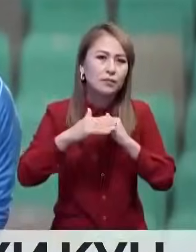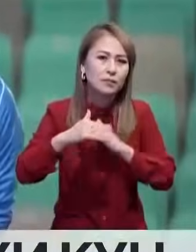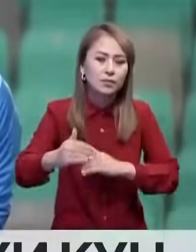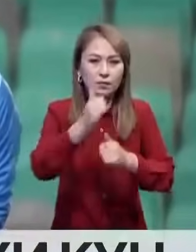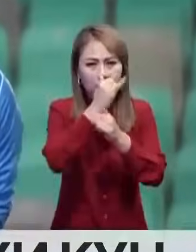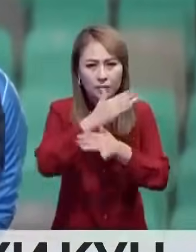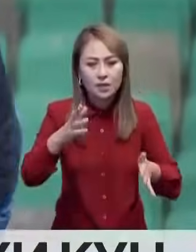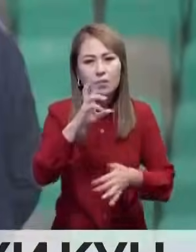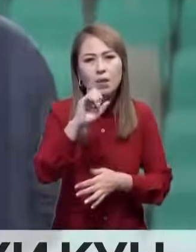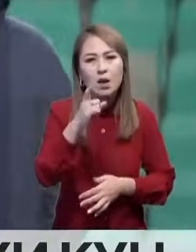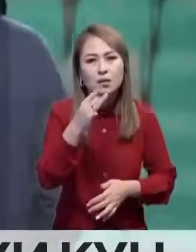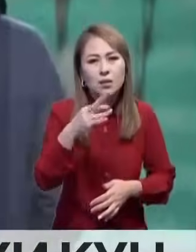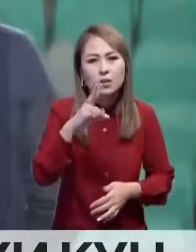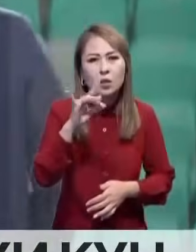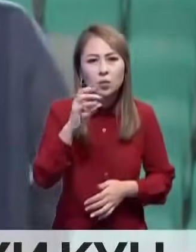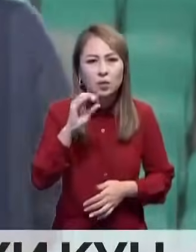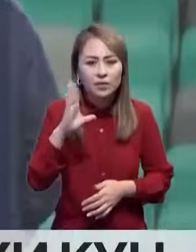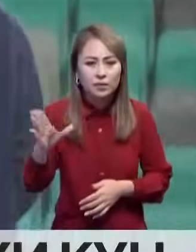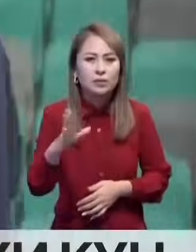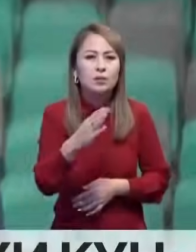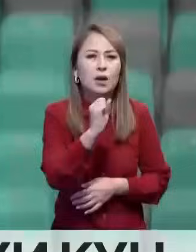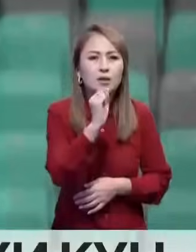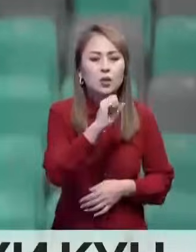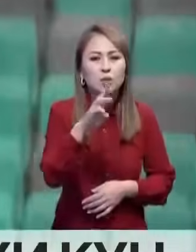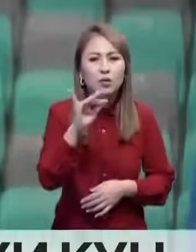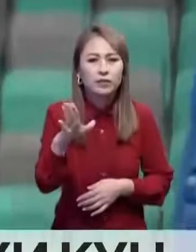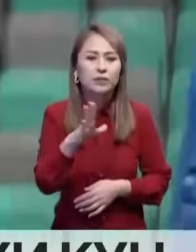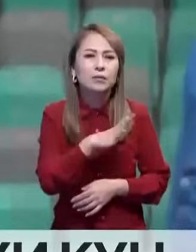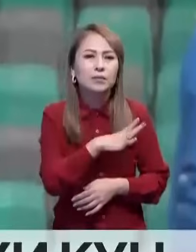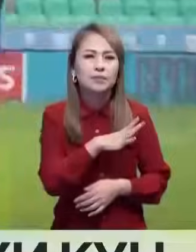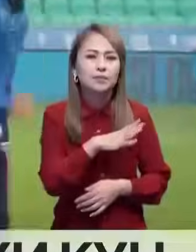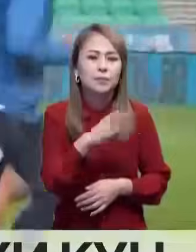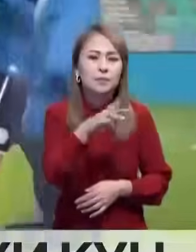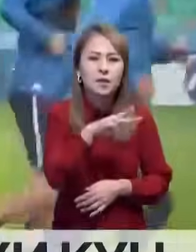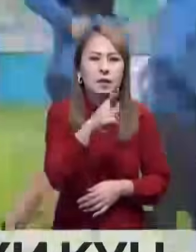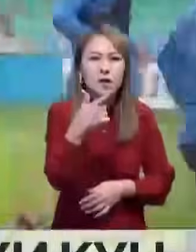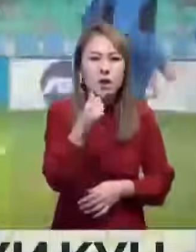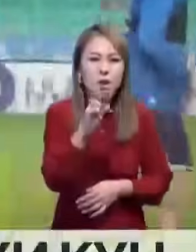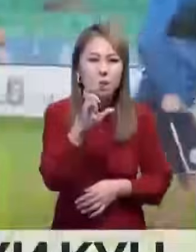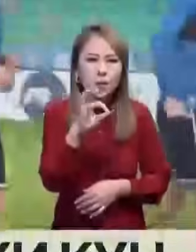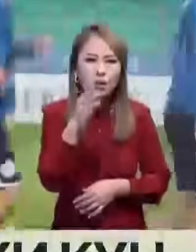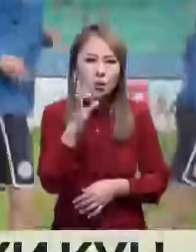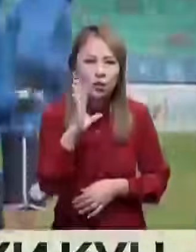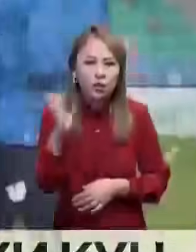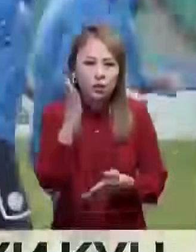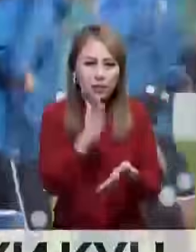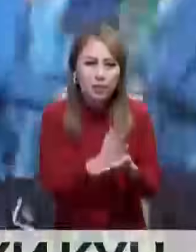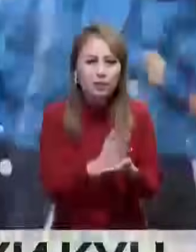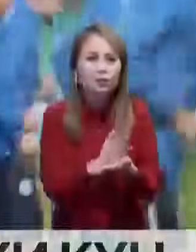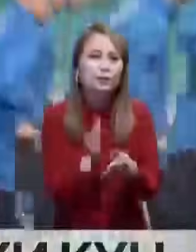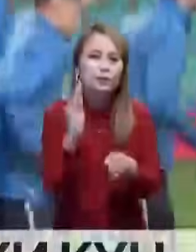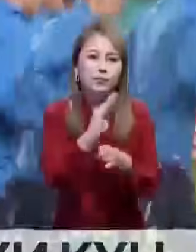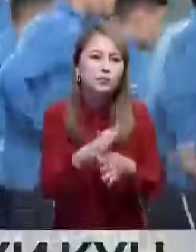ішінде Бахтияр Зайнудинов бар, Асхат Тағыберген бар, Бағдат Қайыров және Михаил Габышев сияқты жігіттер.